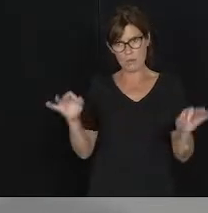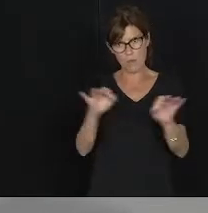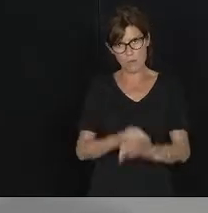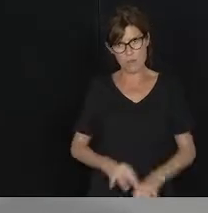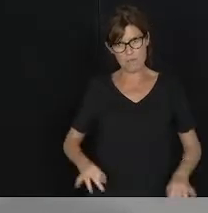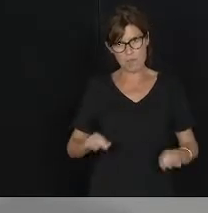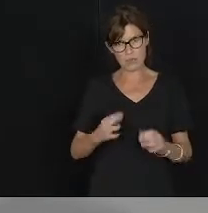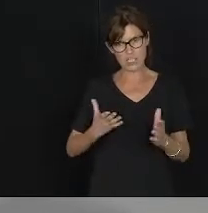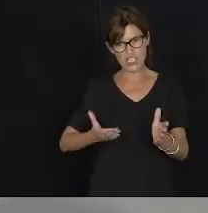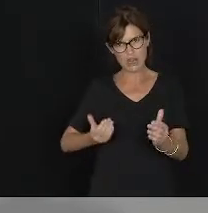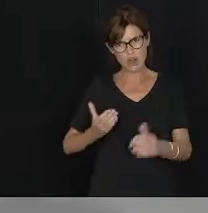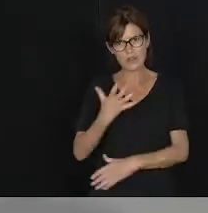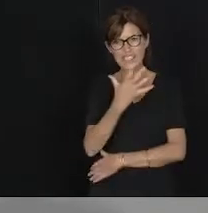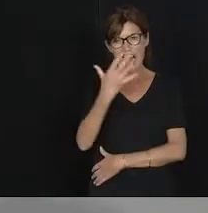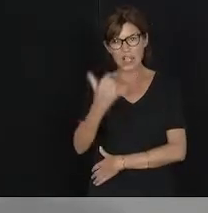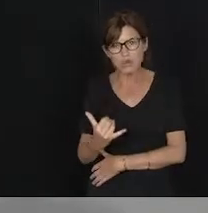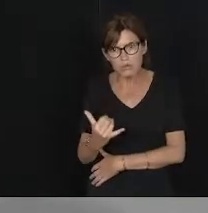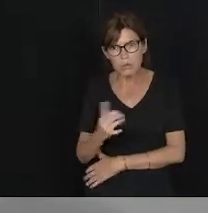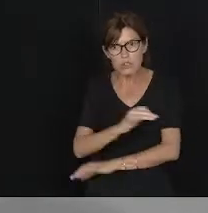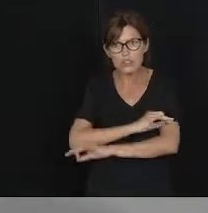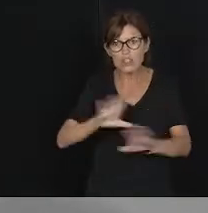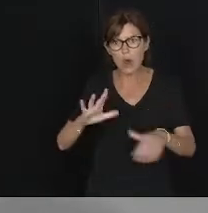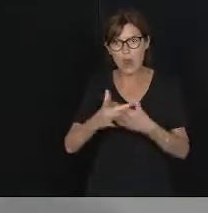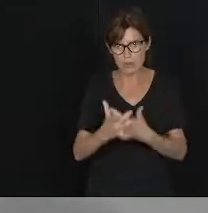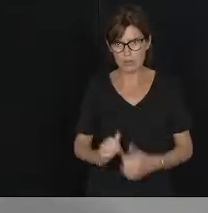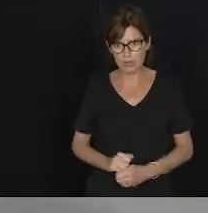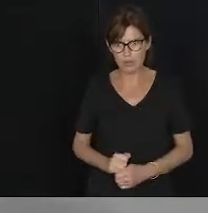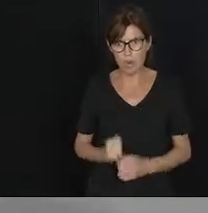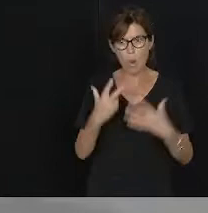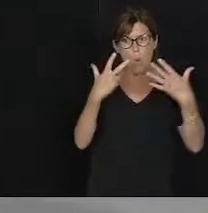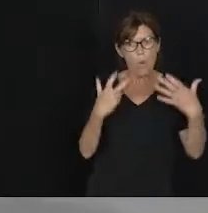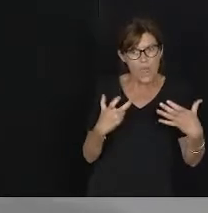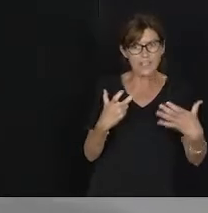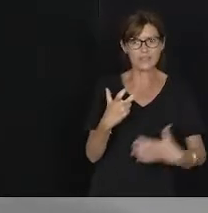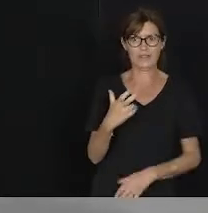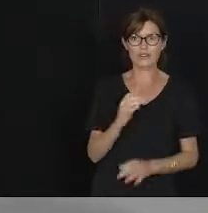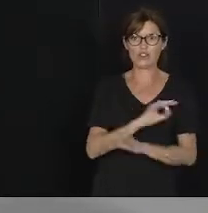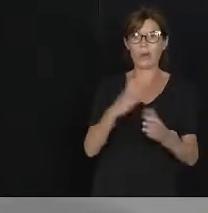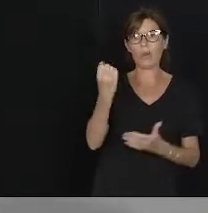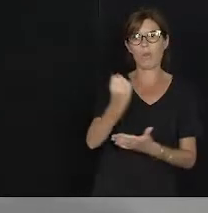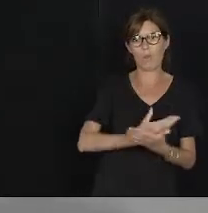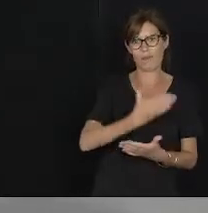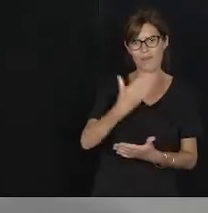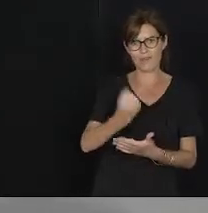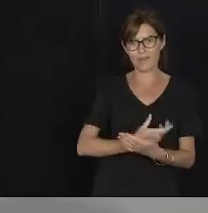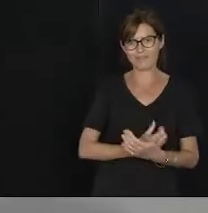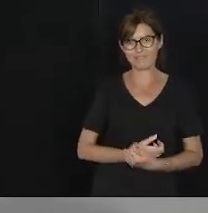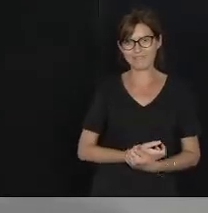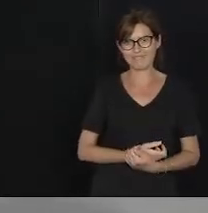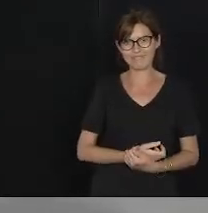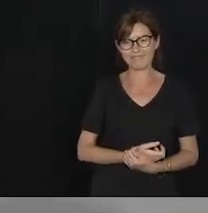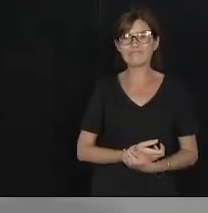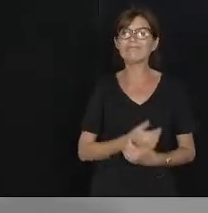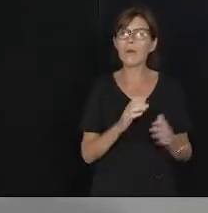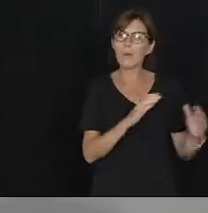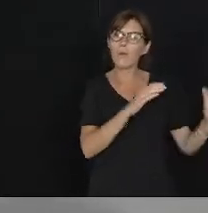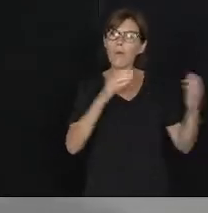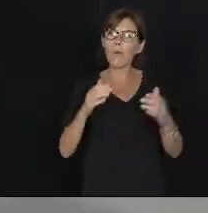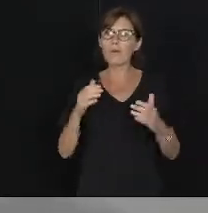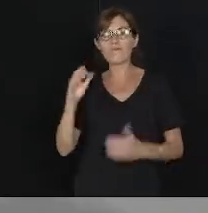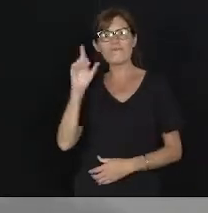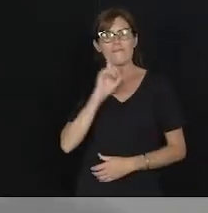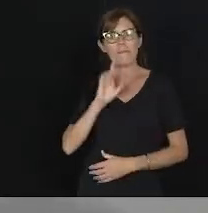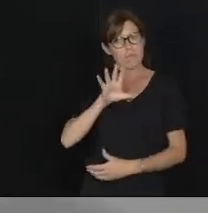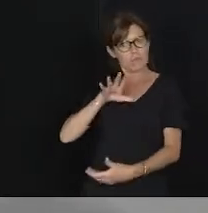d'attendre. Voilà 5 jours que je suis sans lettre et 8 jours sans nouvelles. » Alors du côté des combattants ensuite,